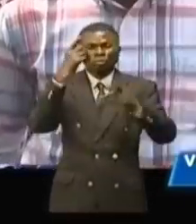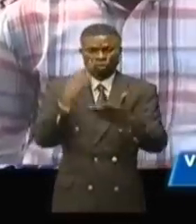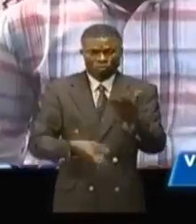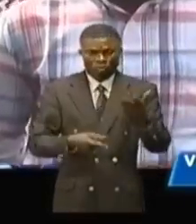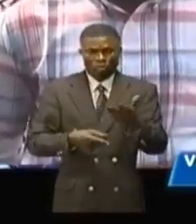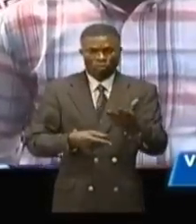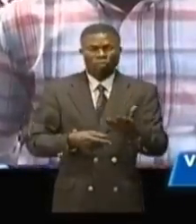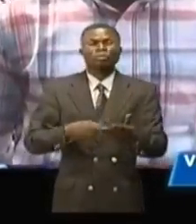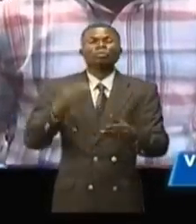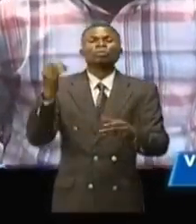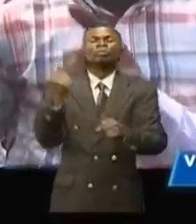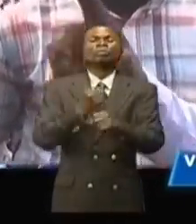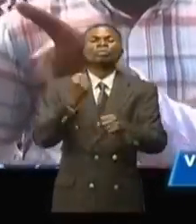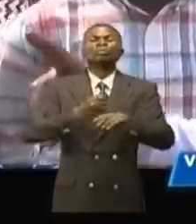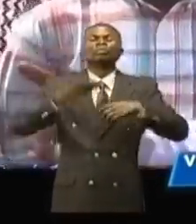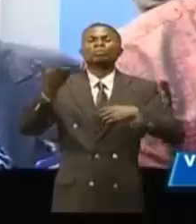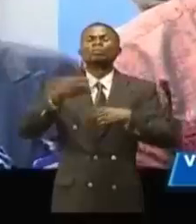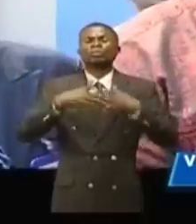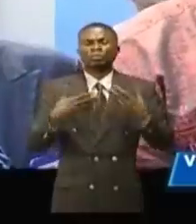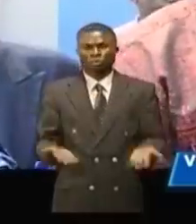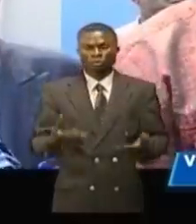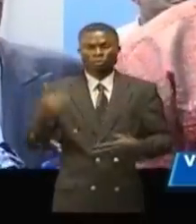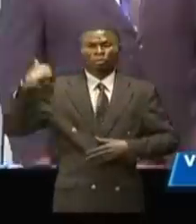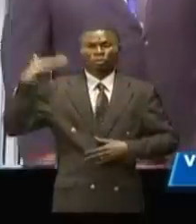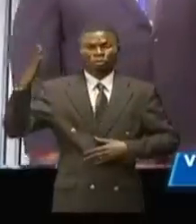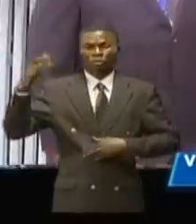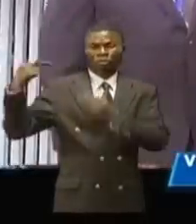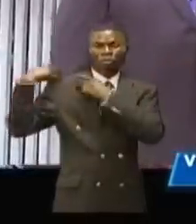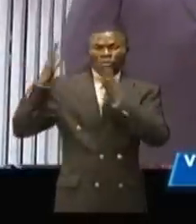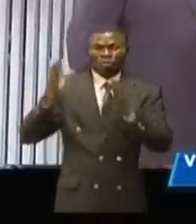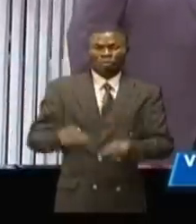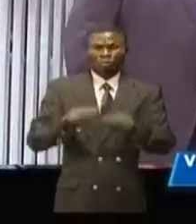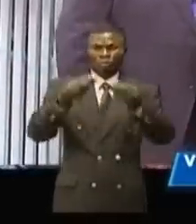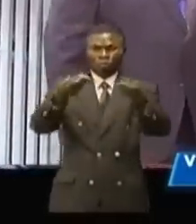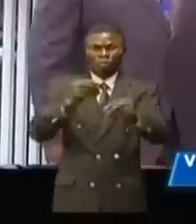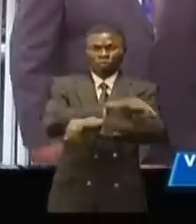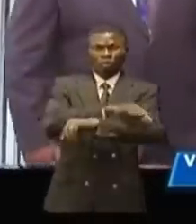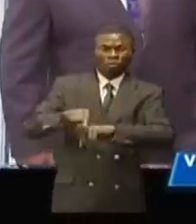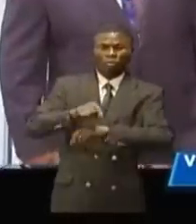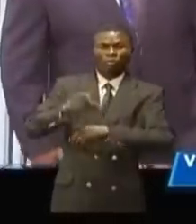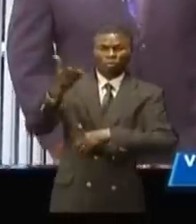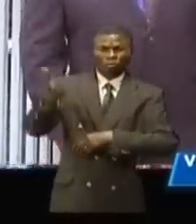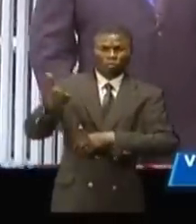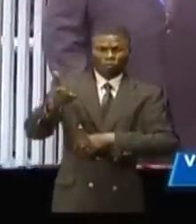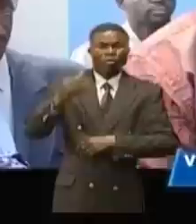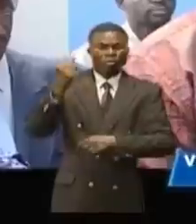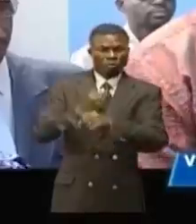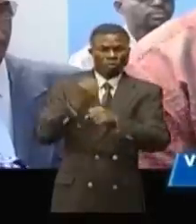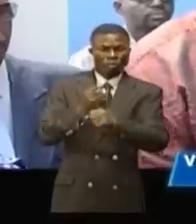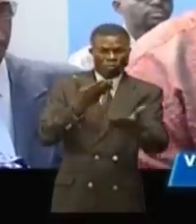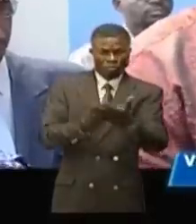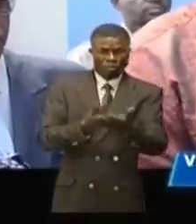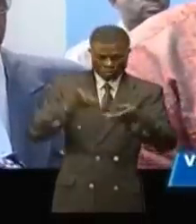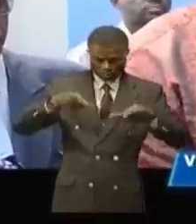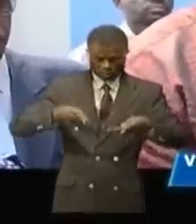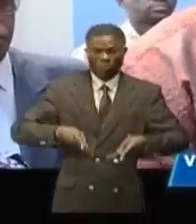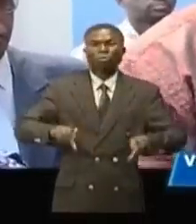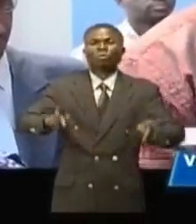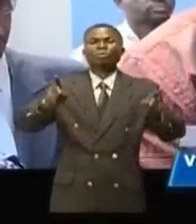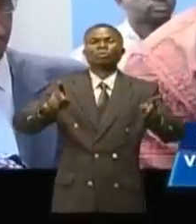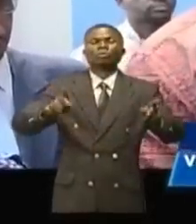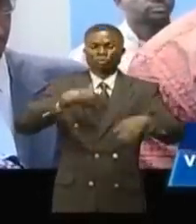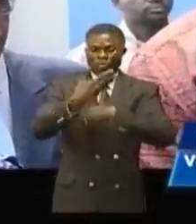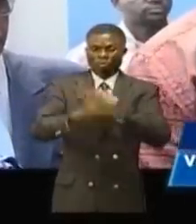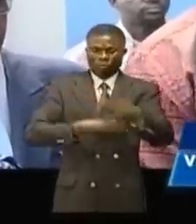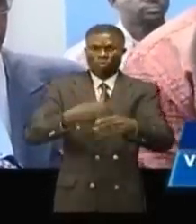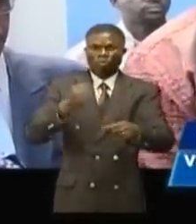voir l'outil dans quel état il se trouve. Parce que l'État propriétaire a donné à cette direction générale une mission, c'est de permettre à ce qu'il puisse